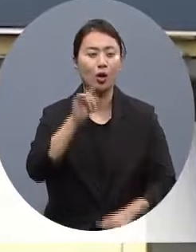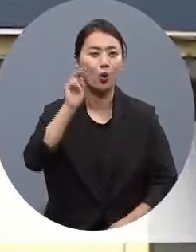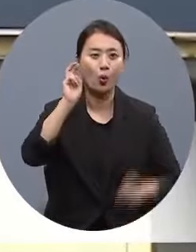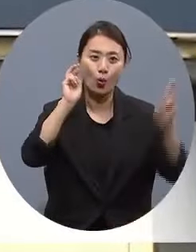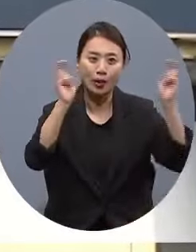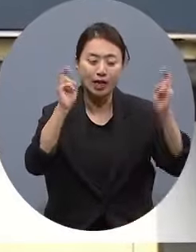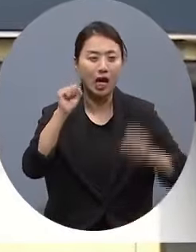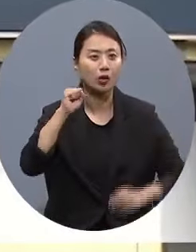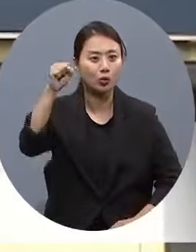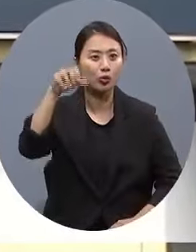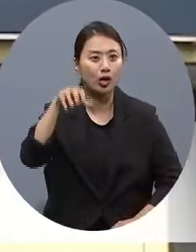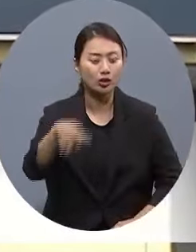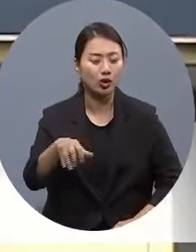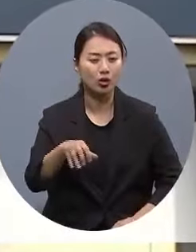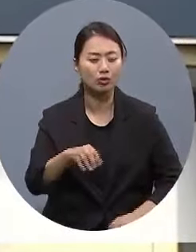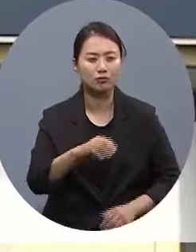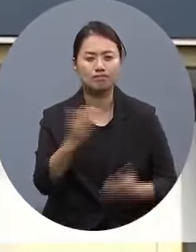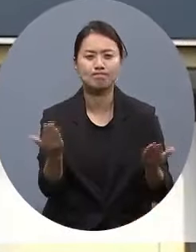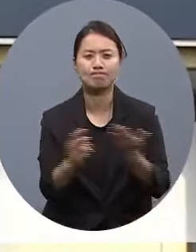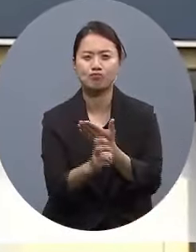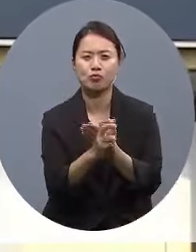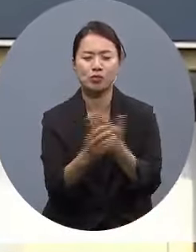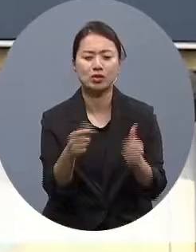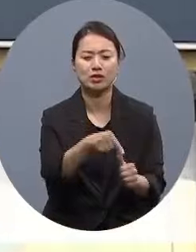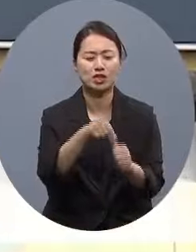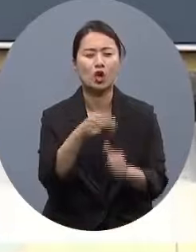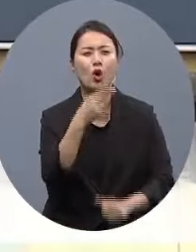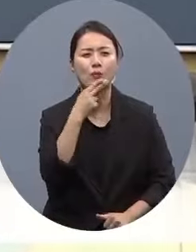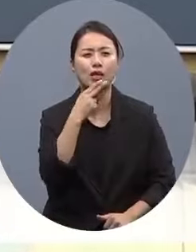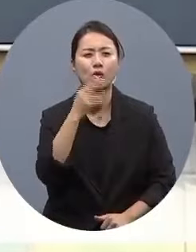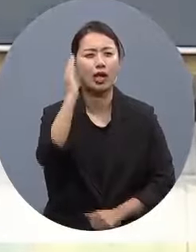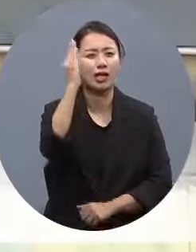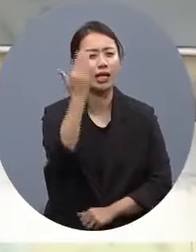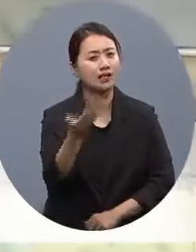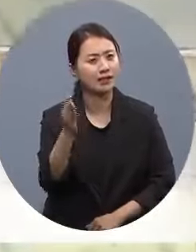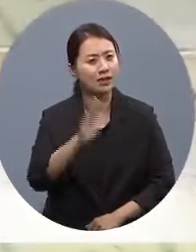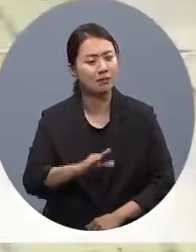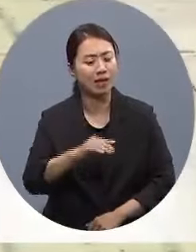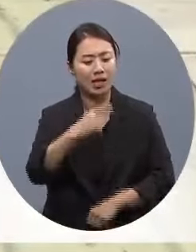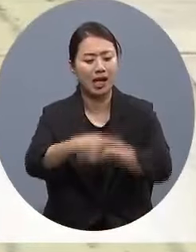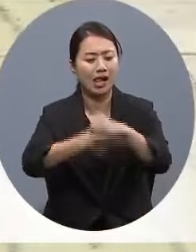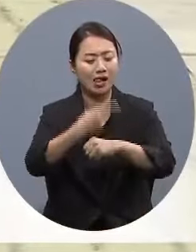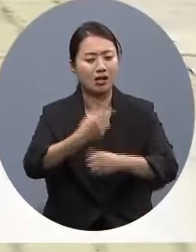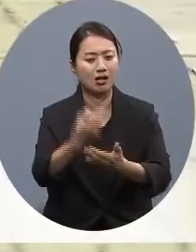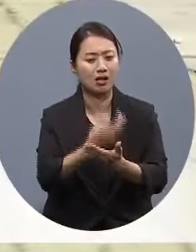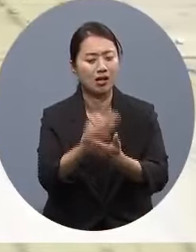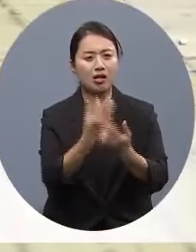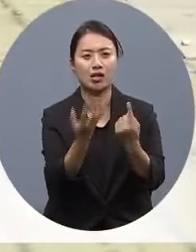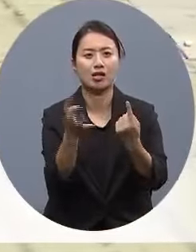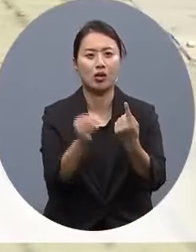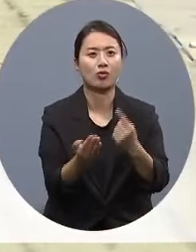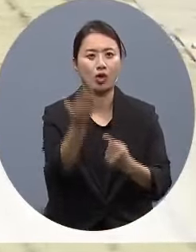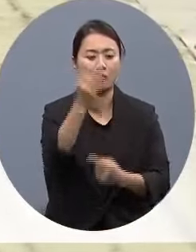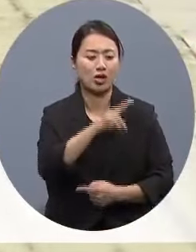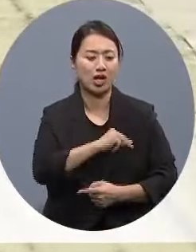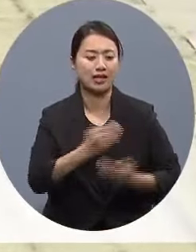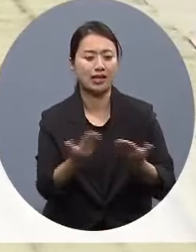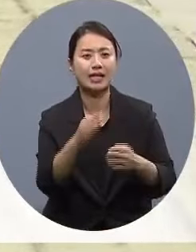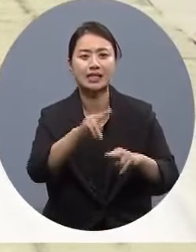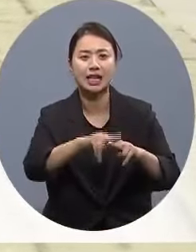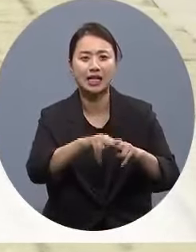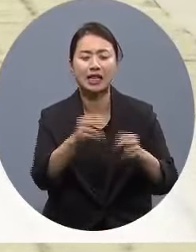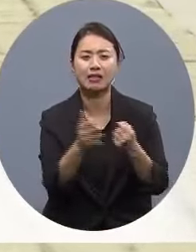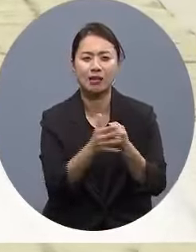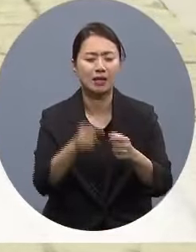노조도 부정 채용은 절대 없다며 거듭 강조하고 있지만 평균 연봉이 1억 원이 넘는 정규직 일자리는 번번히 취업